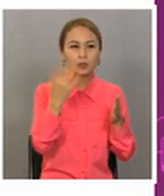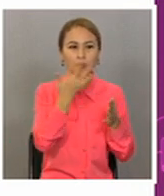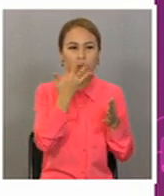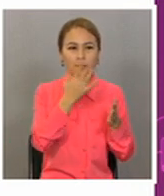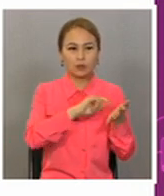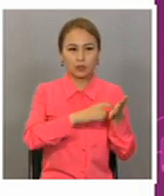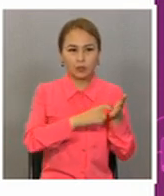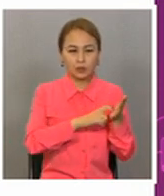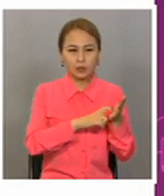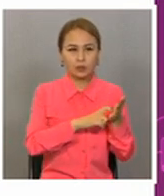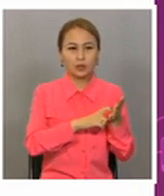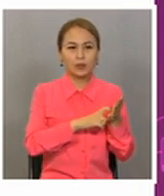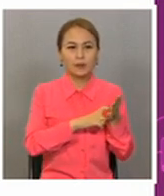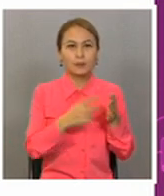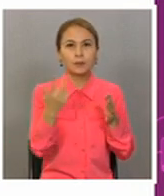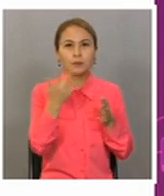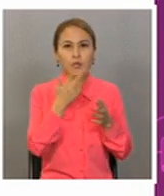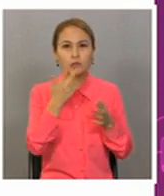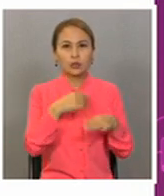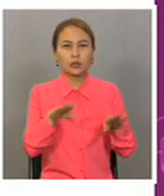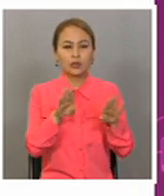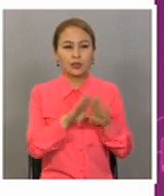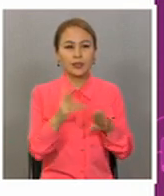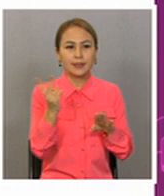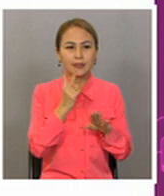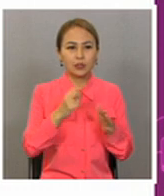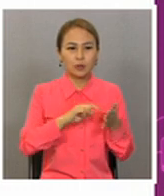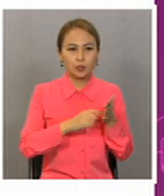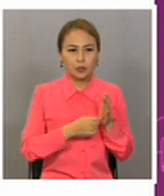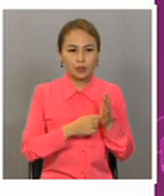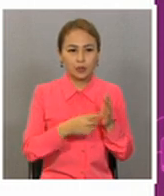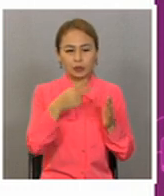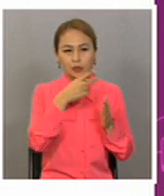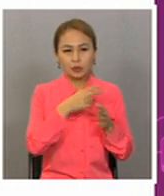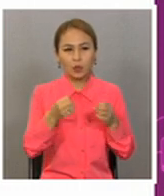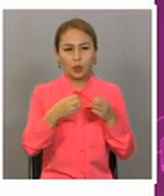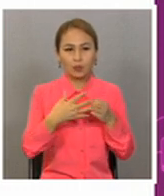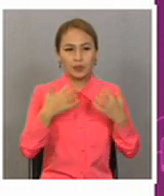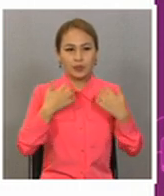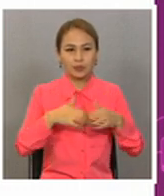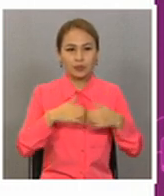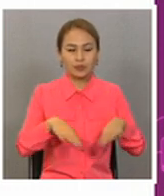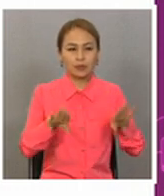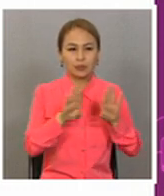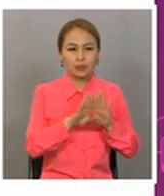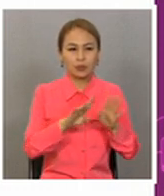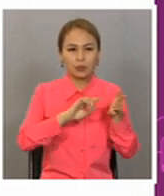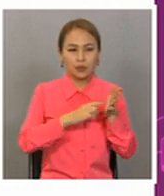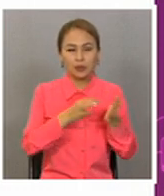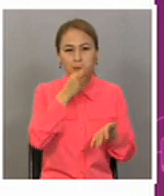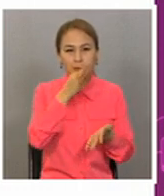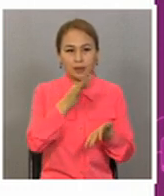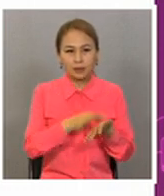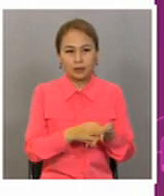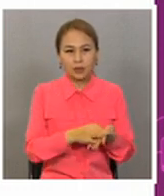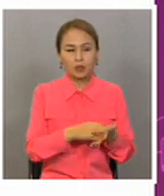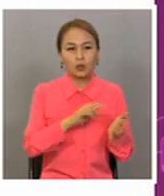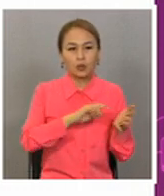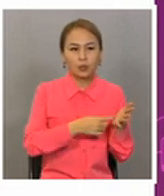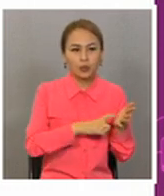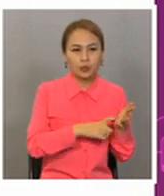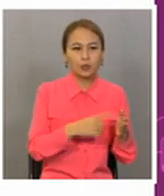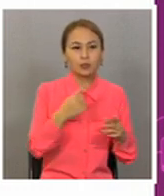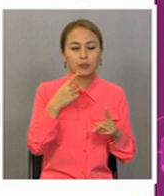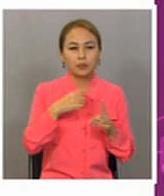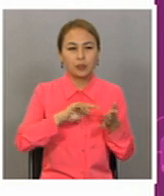көбейткіш, 3 саны 2-ші көбейткіш, 15 саны көбейтіндінің мәні. Көбейтуді белгілеу